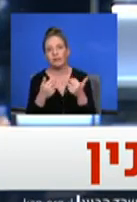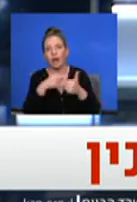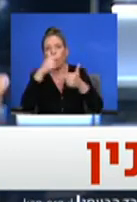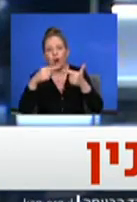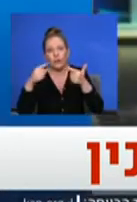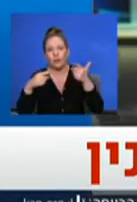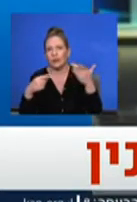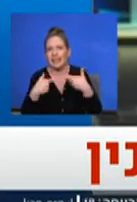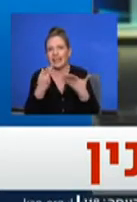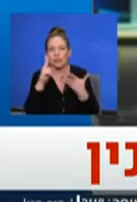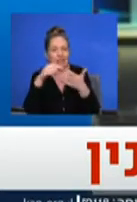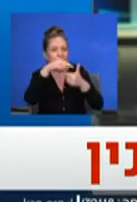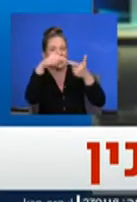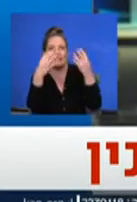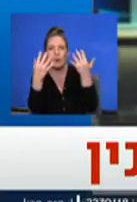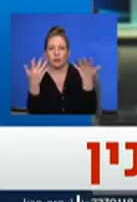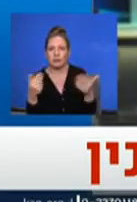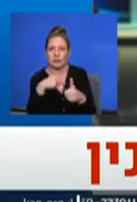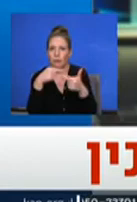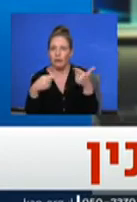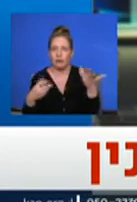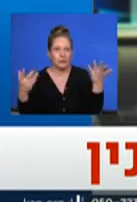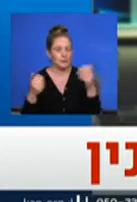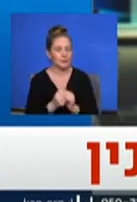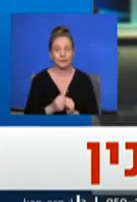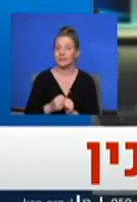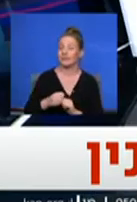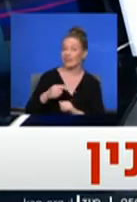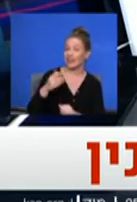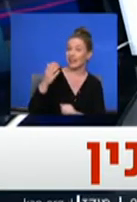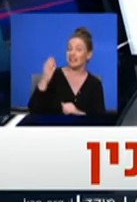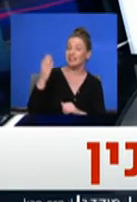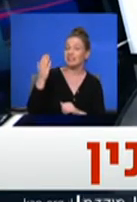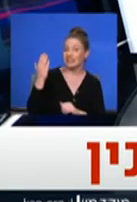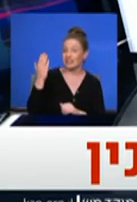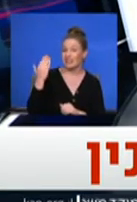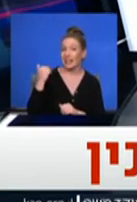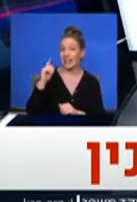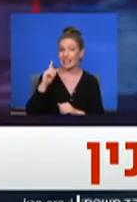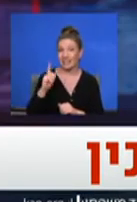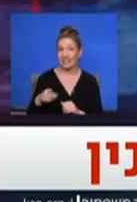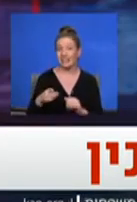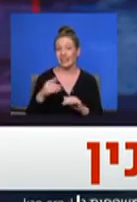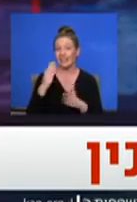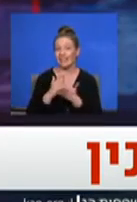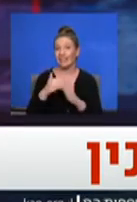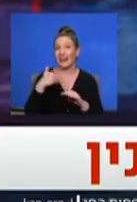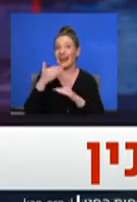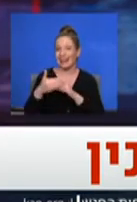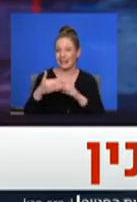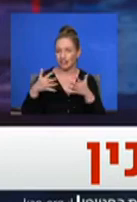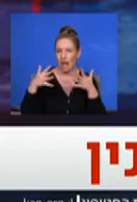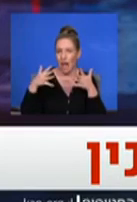מבחינת חמאס זו הזירה האולטימטיבית שהייתה צריכה לבעור כבר אחרי שהחלה המתקפה, וכרגע... זה מאוד... אנחנו